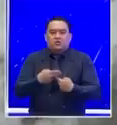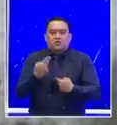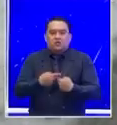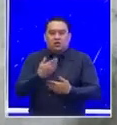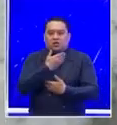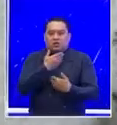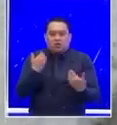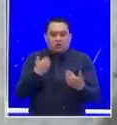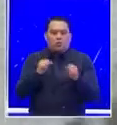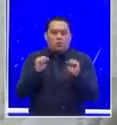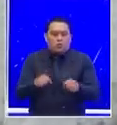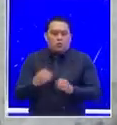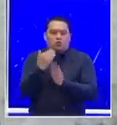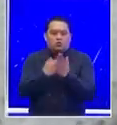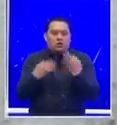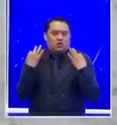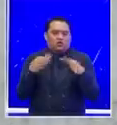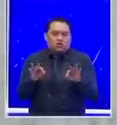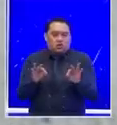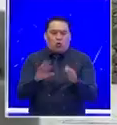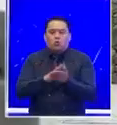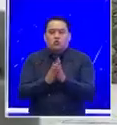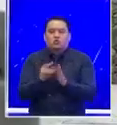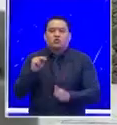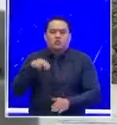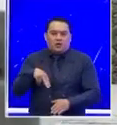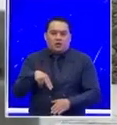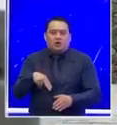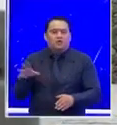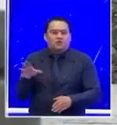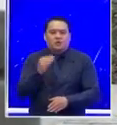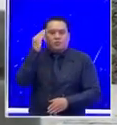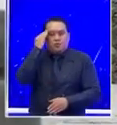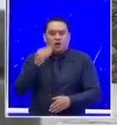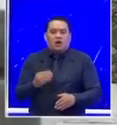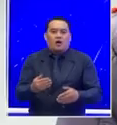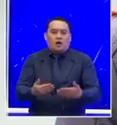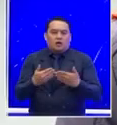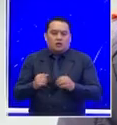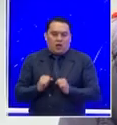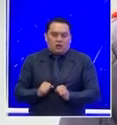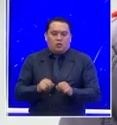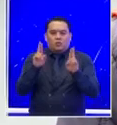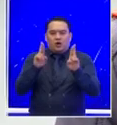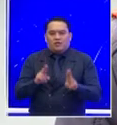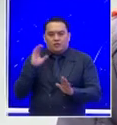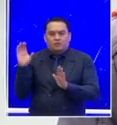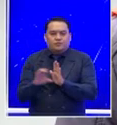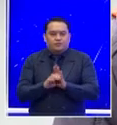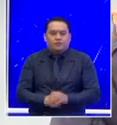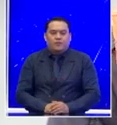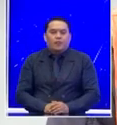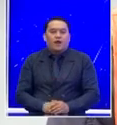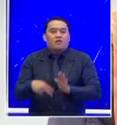вид деятельности относится к списку разрешенных. В условиях ЧП работники соблюдают все меры предосторожности. Работаем в количестве